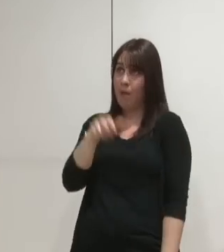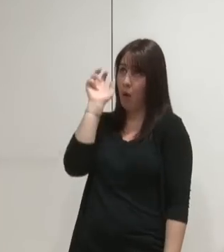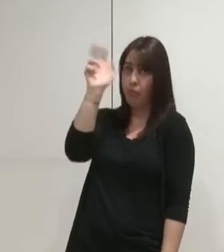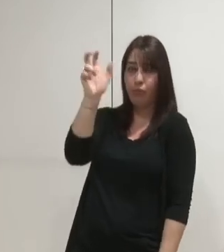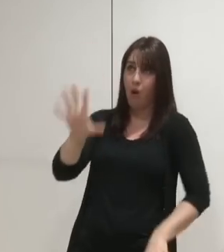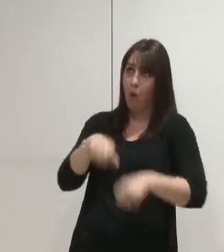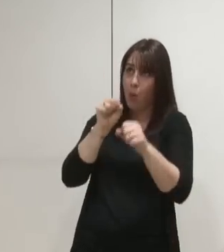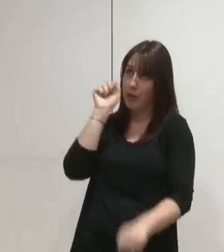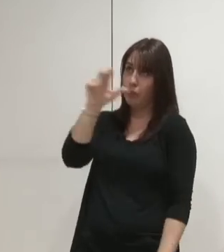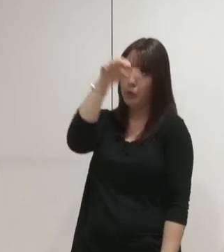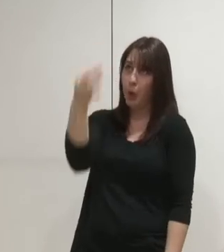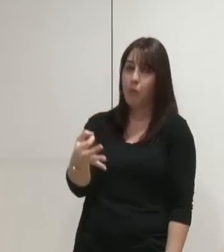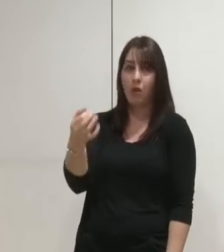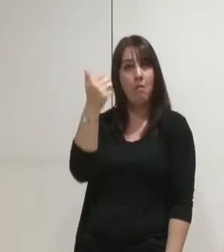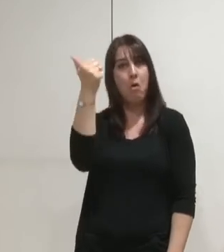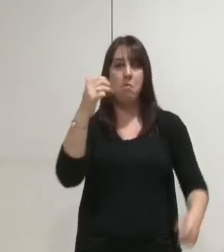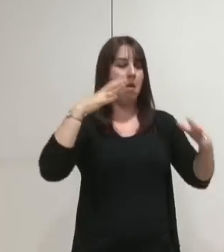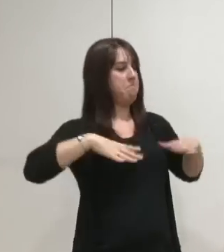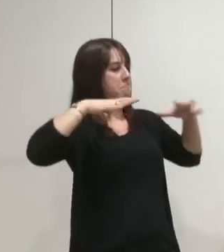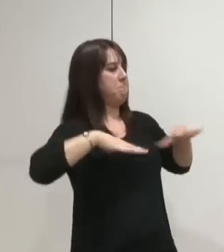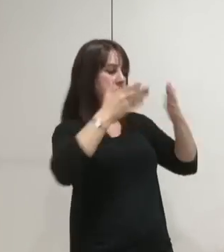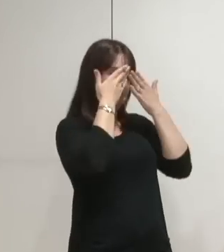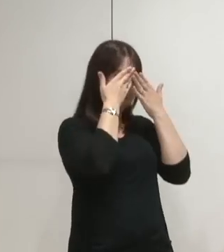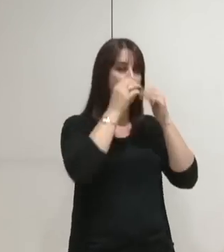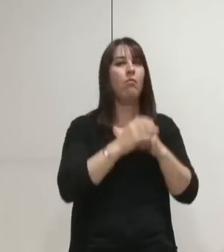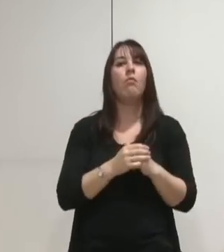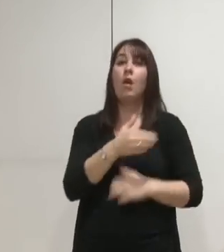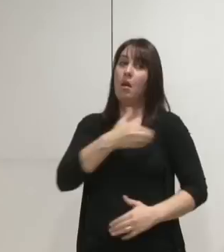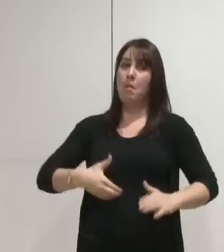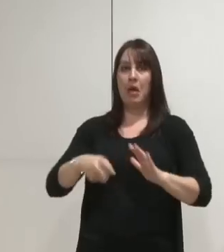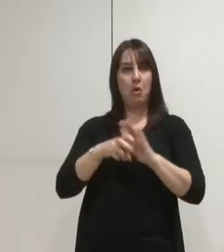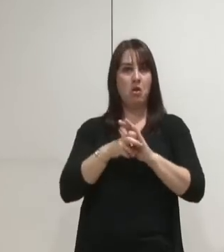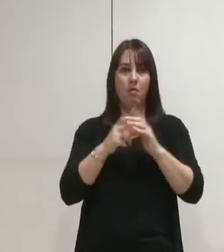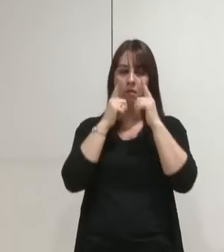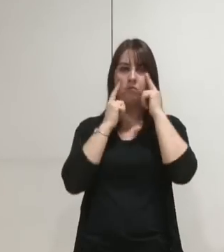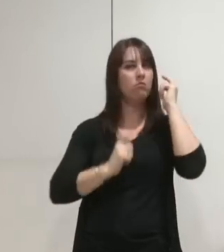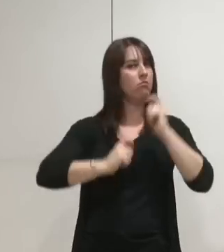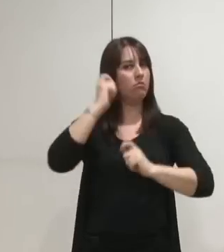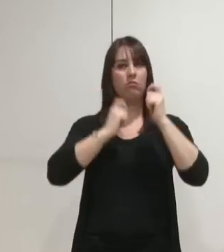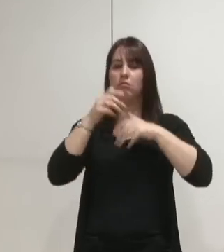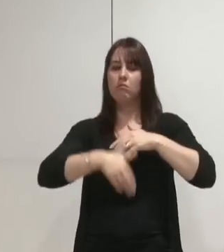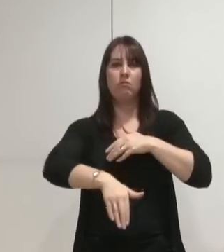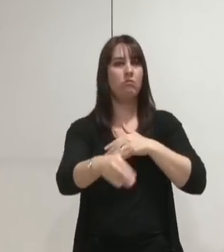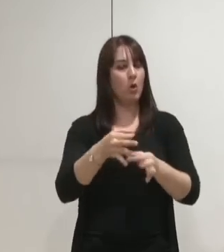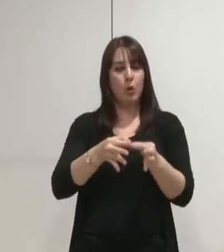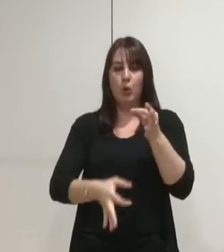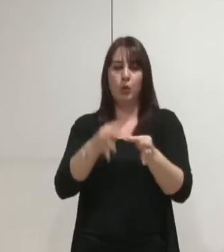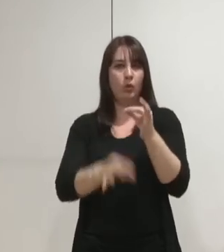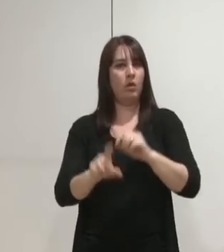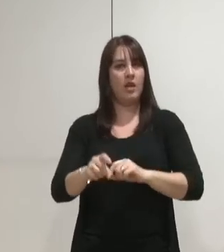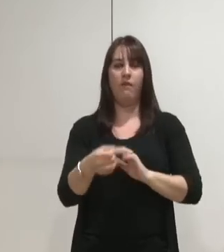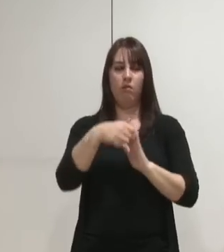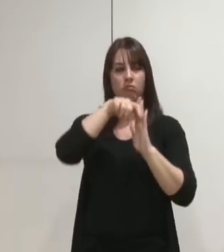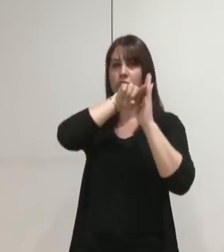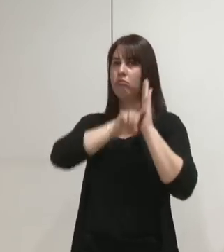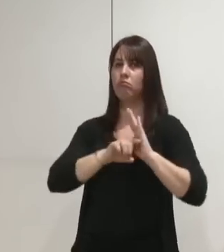exclusive dans cette optique la ville de Grenoble sera particulièrement attentive à ce que des mesures à venir se déroulent dans le cadre